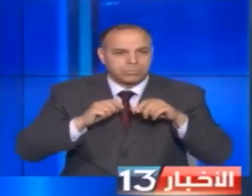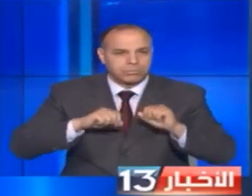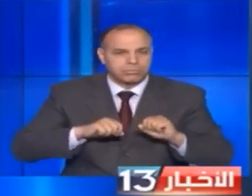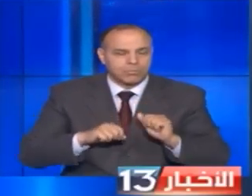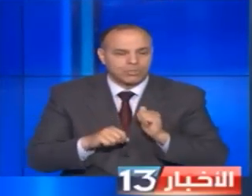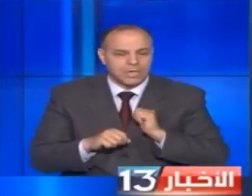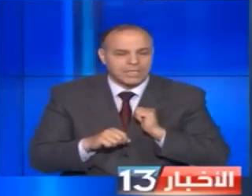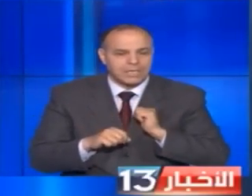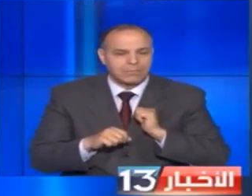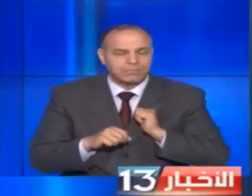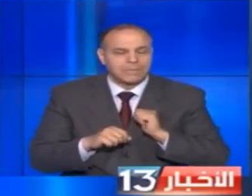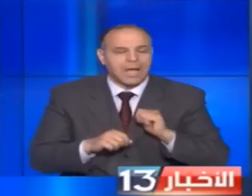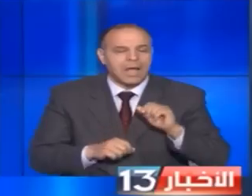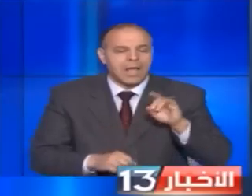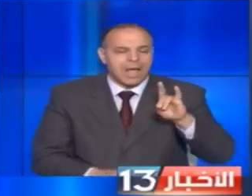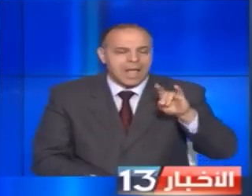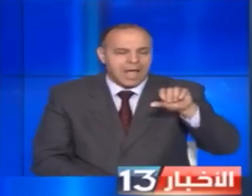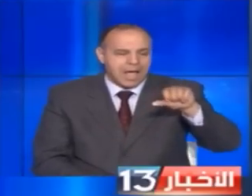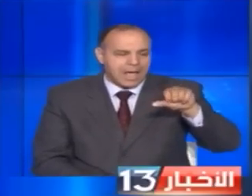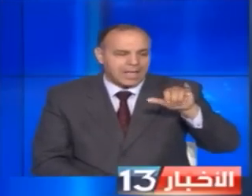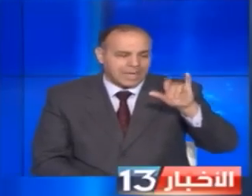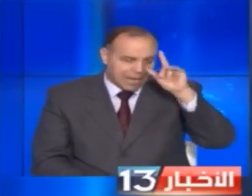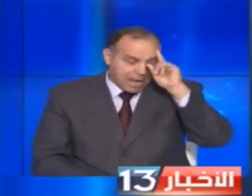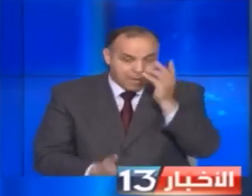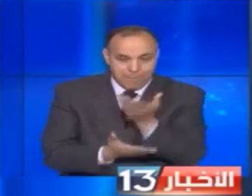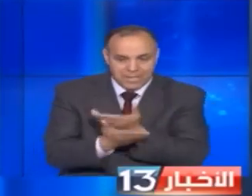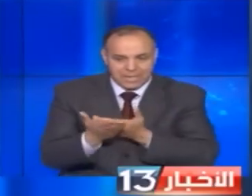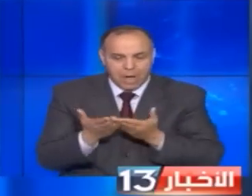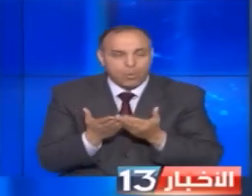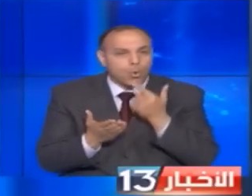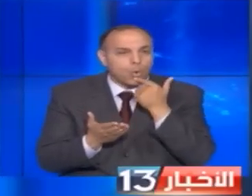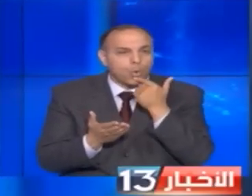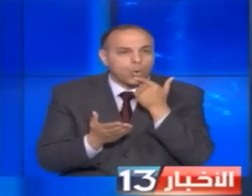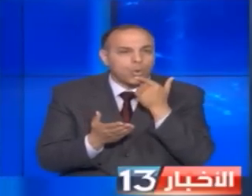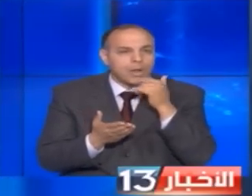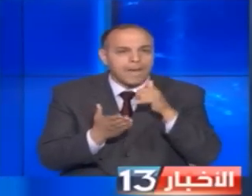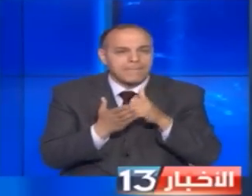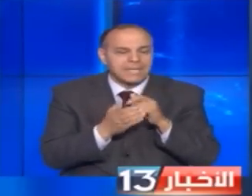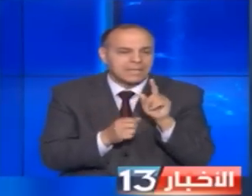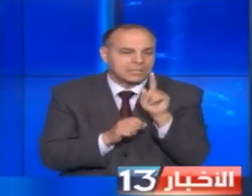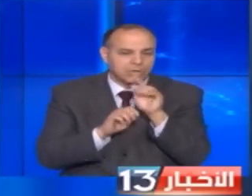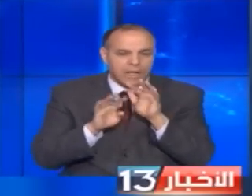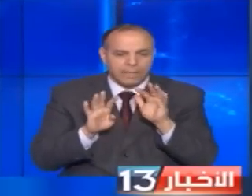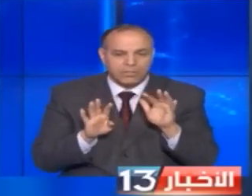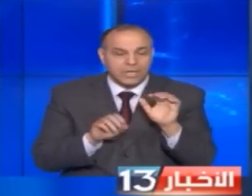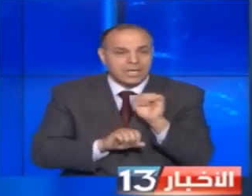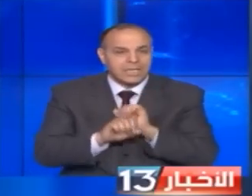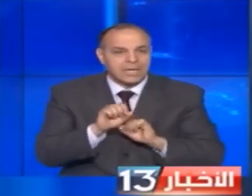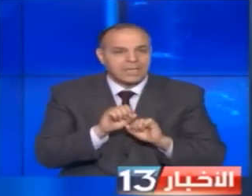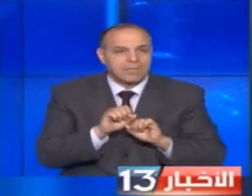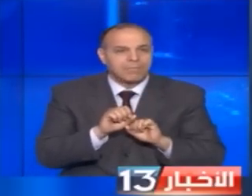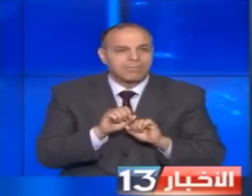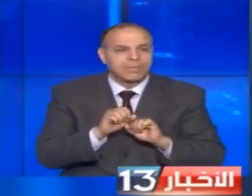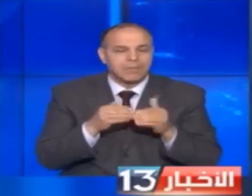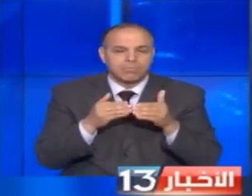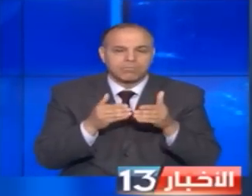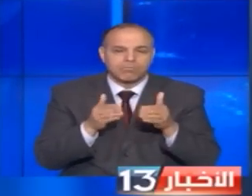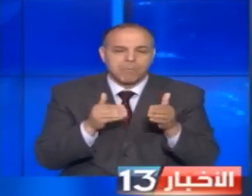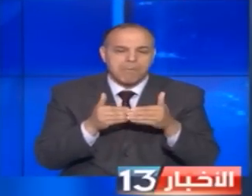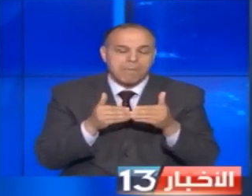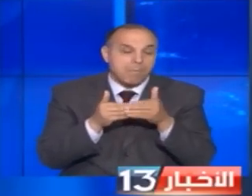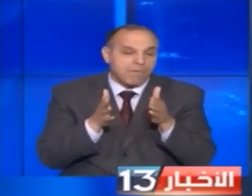للاتصال السمعي البصري بالتعاون مع منظمه الماده تسعه عشر نظمت تظاهره الابواب المفتوحه